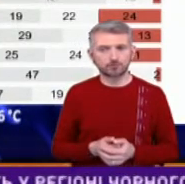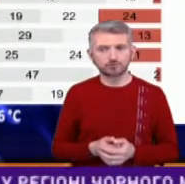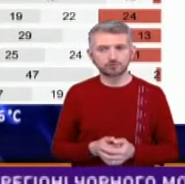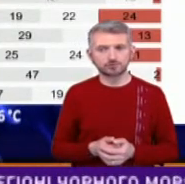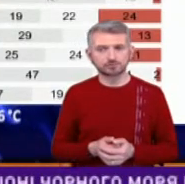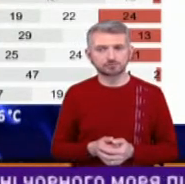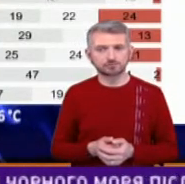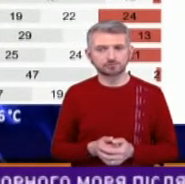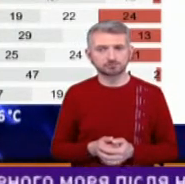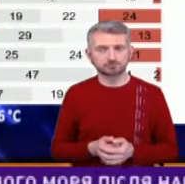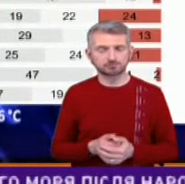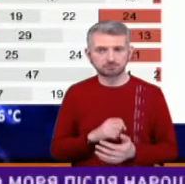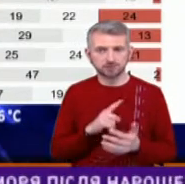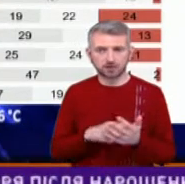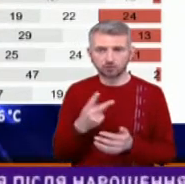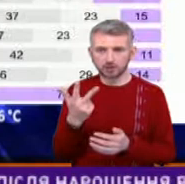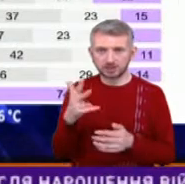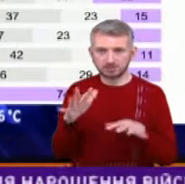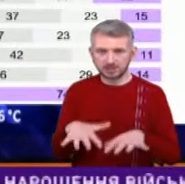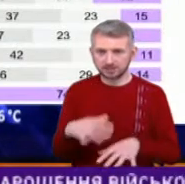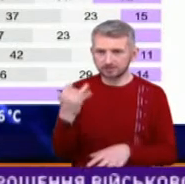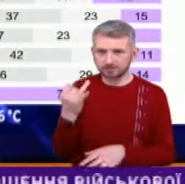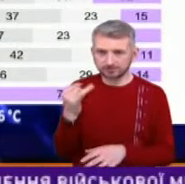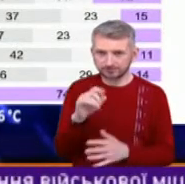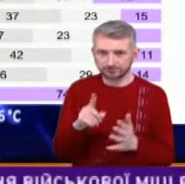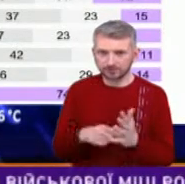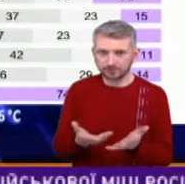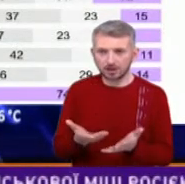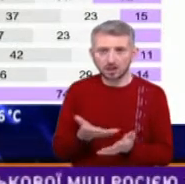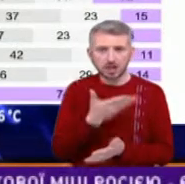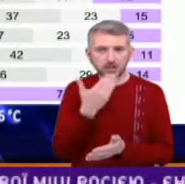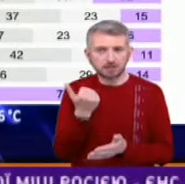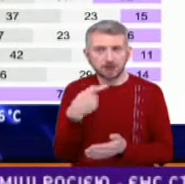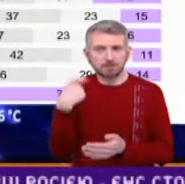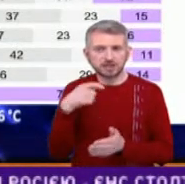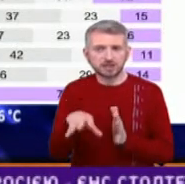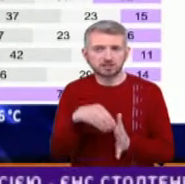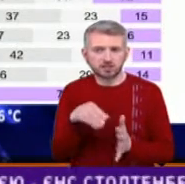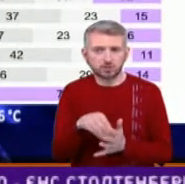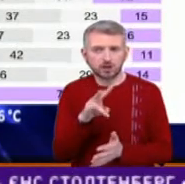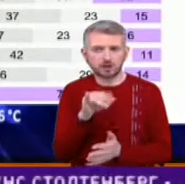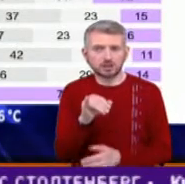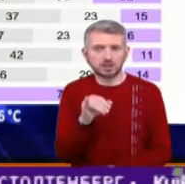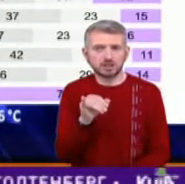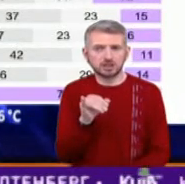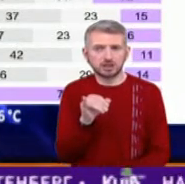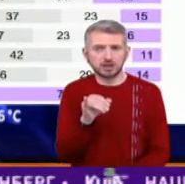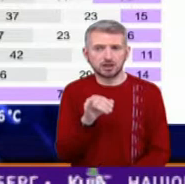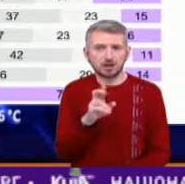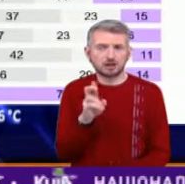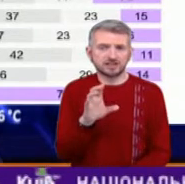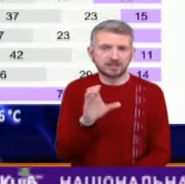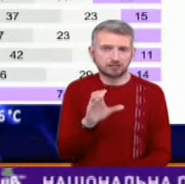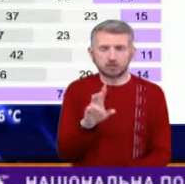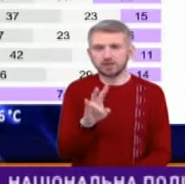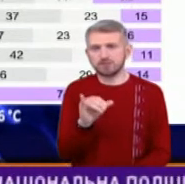то інтрига, що, друге-третє місце виявляється? Як вам стоїть? Так немає в президентських виборах ні срібної, ні бронзової